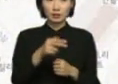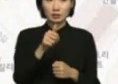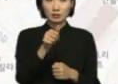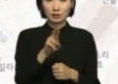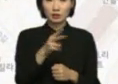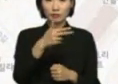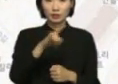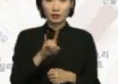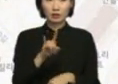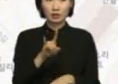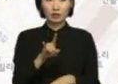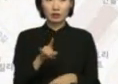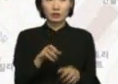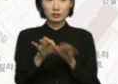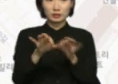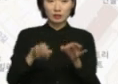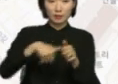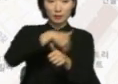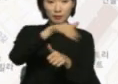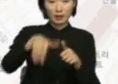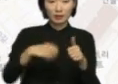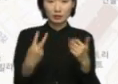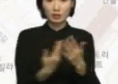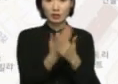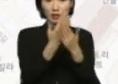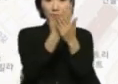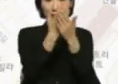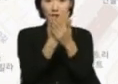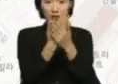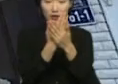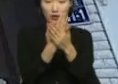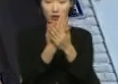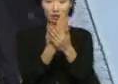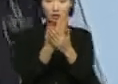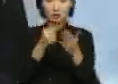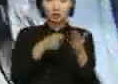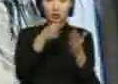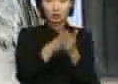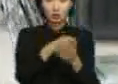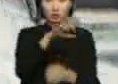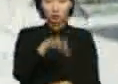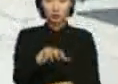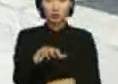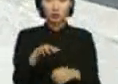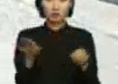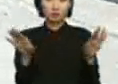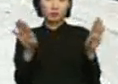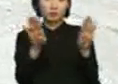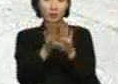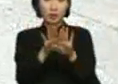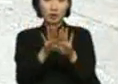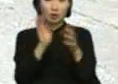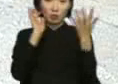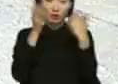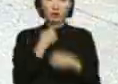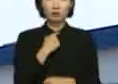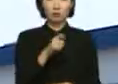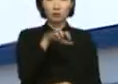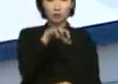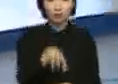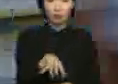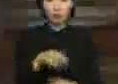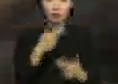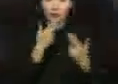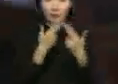지역의 맞닿아 있어 매번 개발 때마다 철거 논란이 이어졌던 상황 상인들 스스로 생존권을 걸고 재개발 조합 을